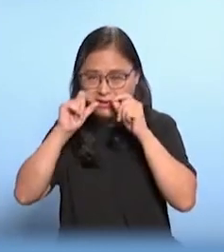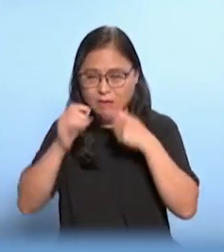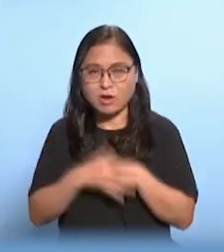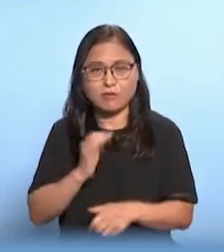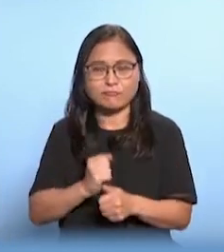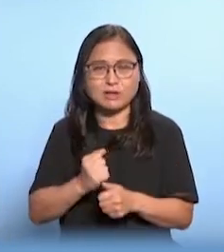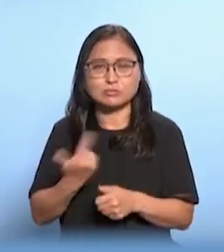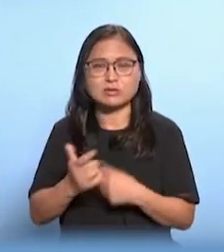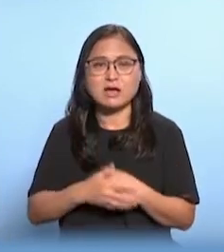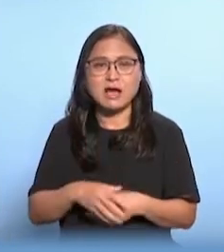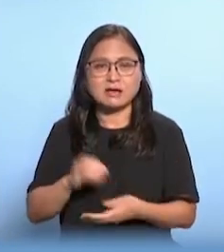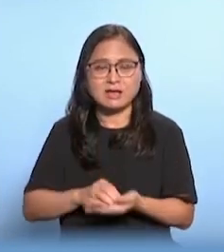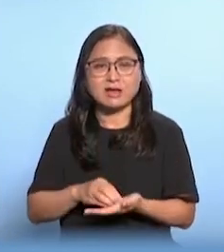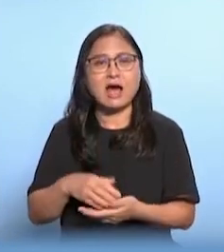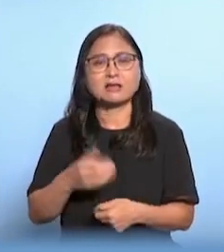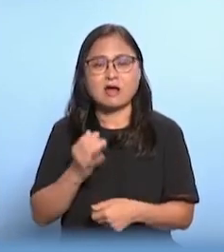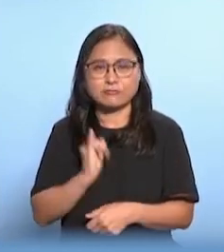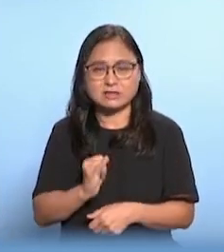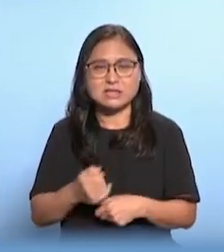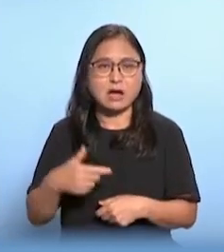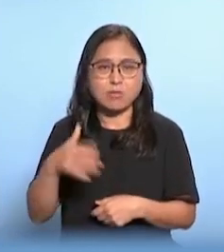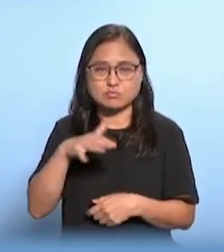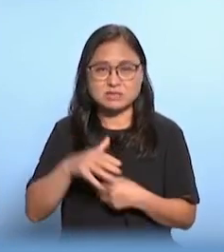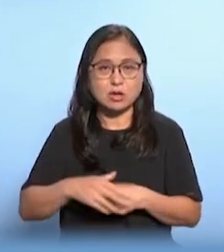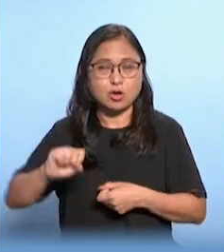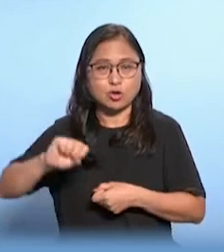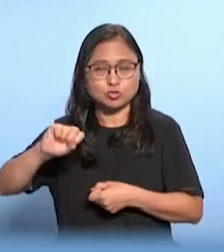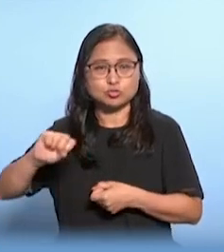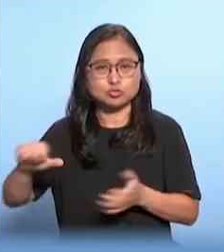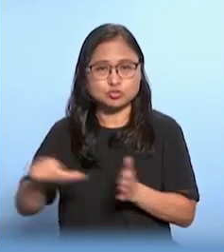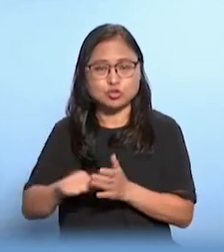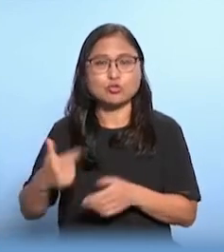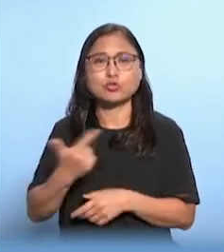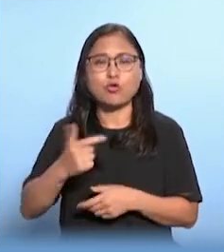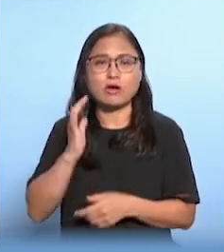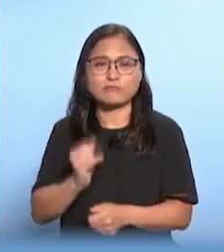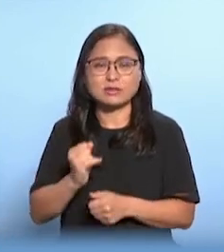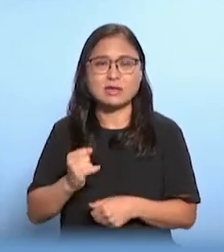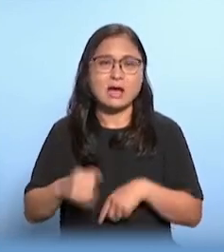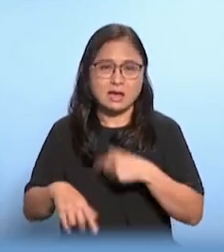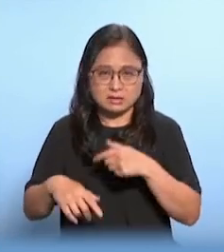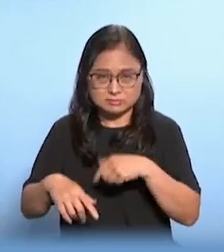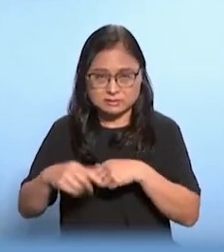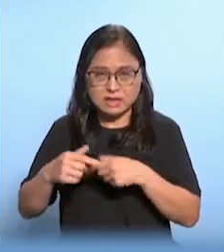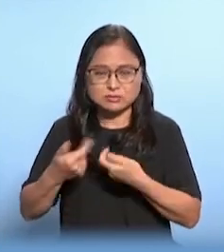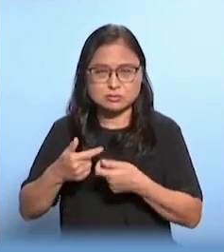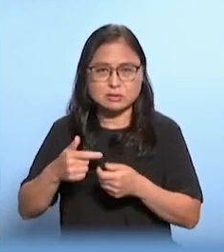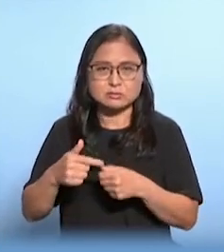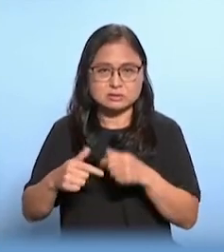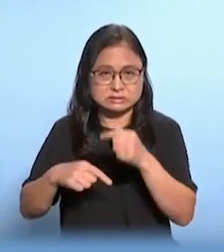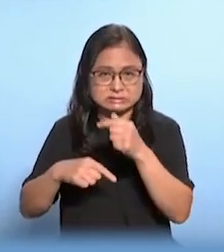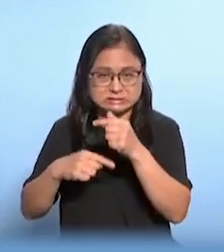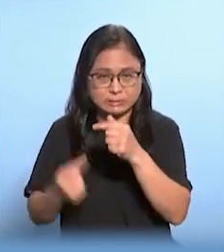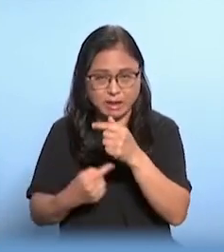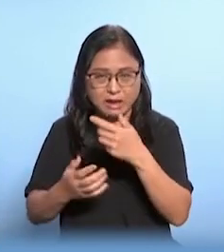法喂饲的定额罚款为5000元，最高刑罚提高至100,000元和监禁1年。这些修订都是十分必要和